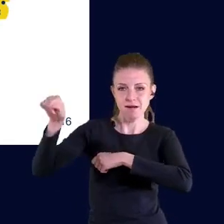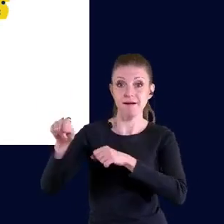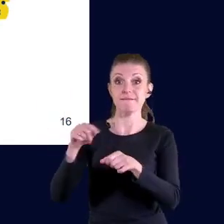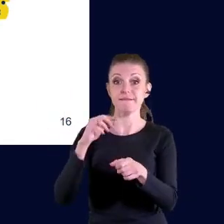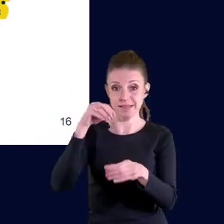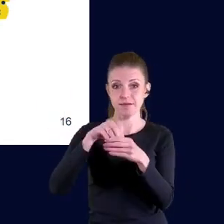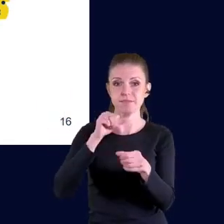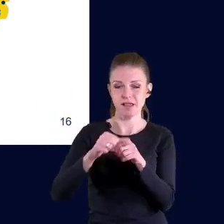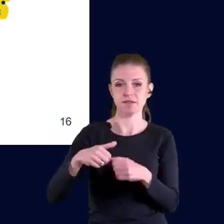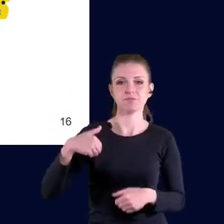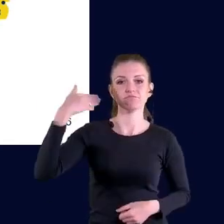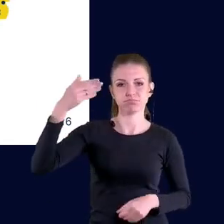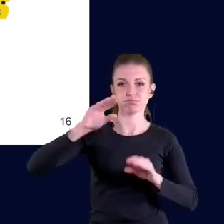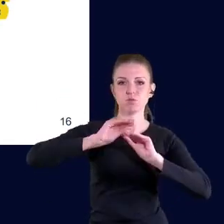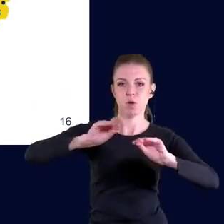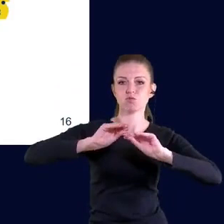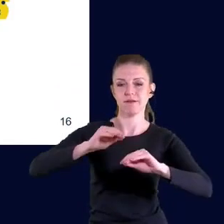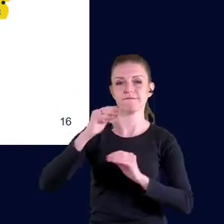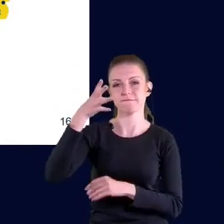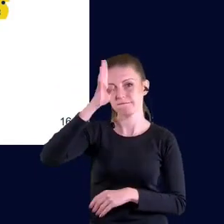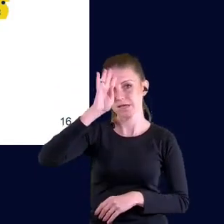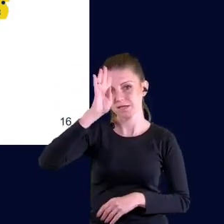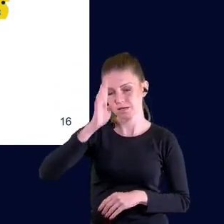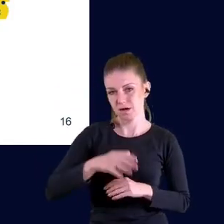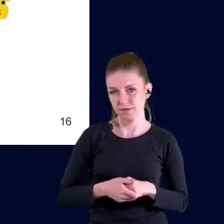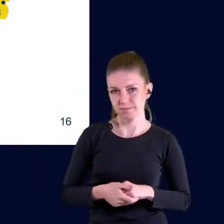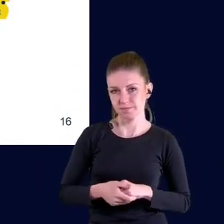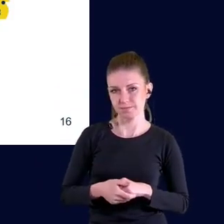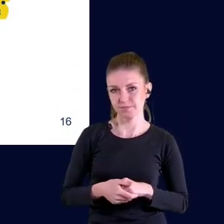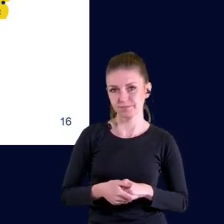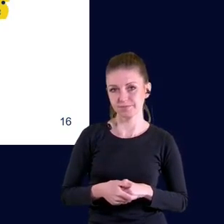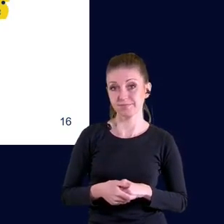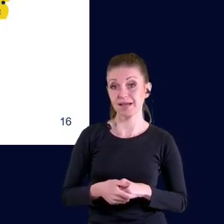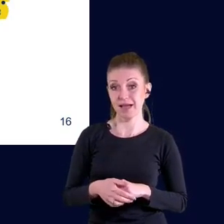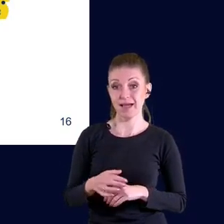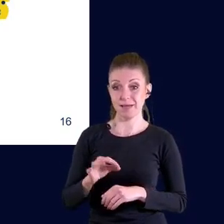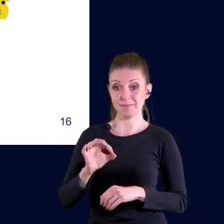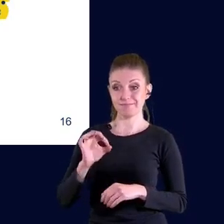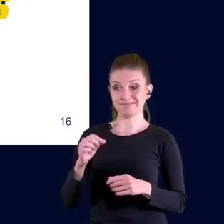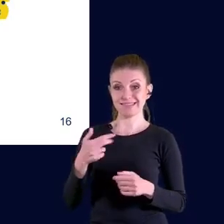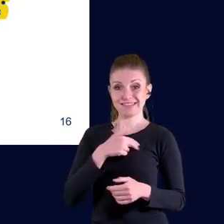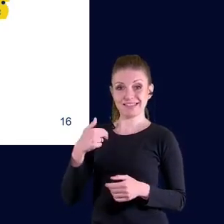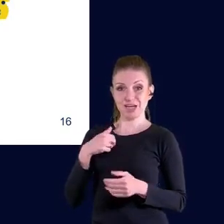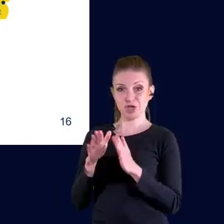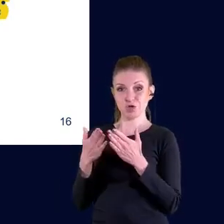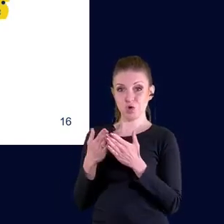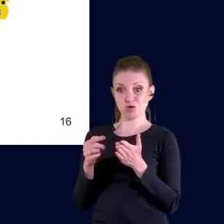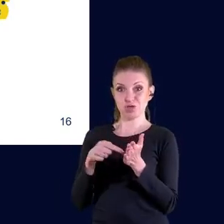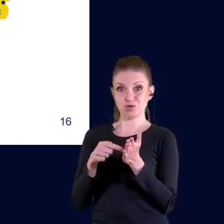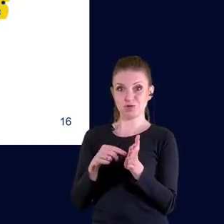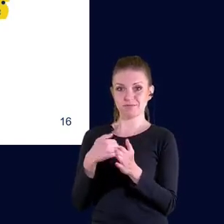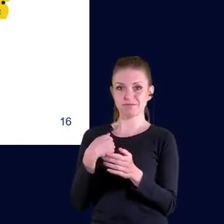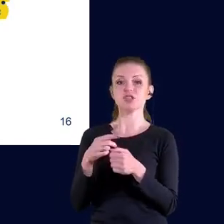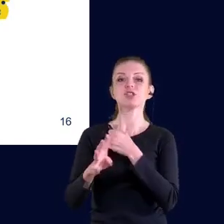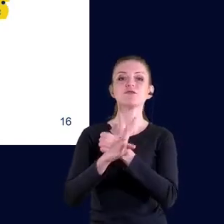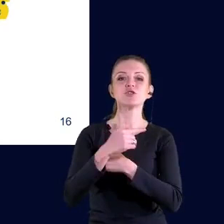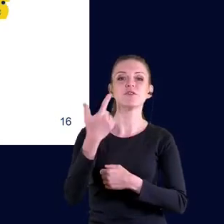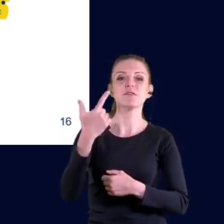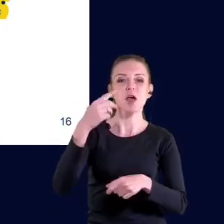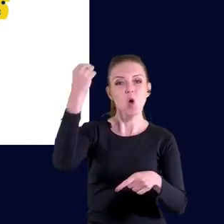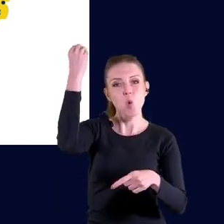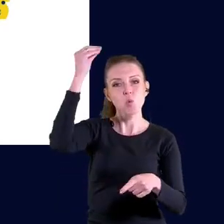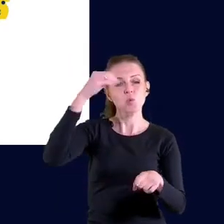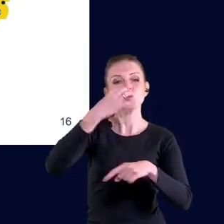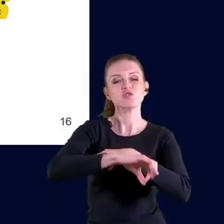jest fizyka z wykorzystaniem naszych podręczników to są 90 92 uczelnie